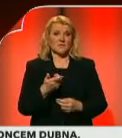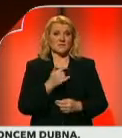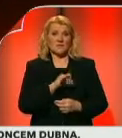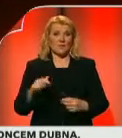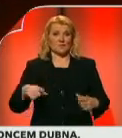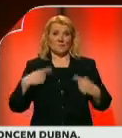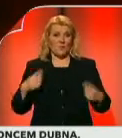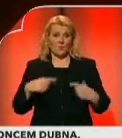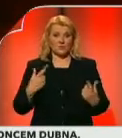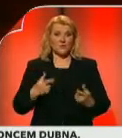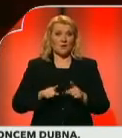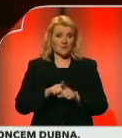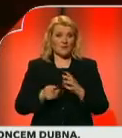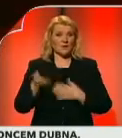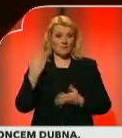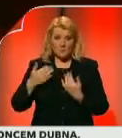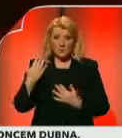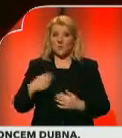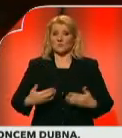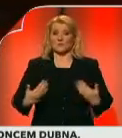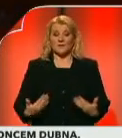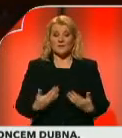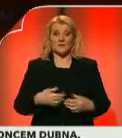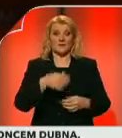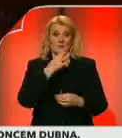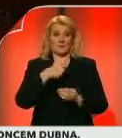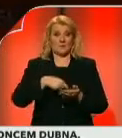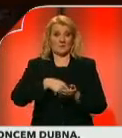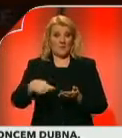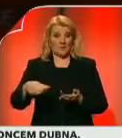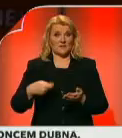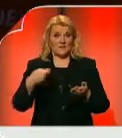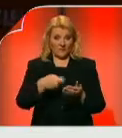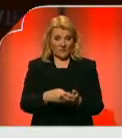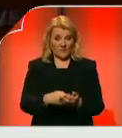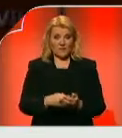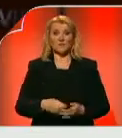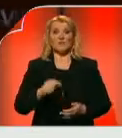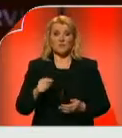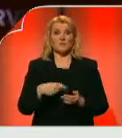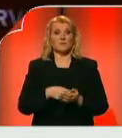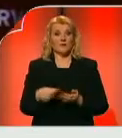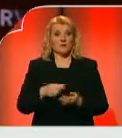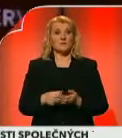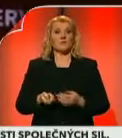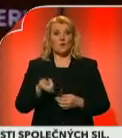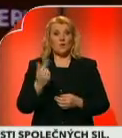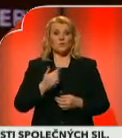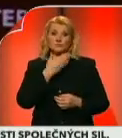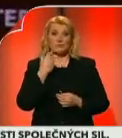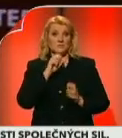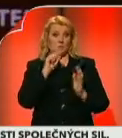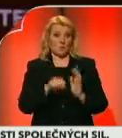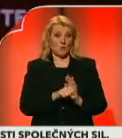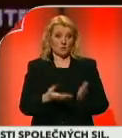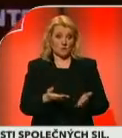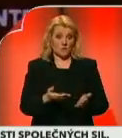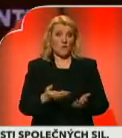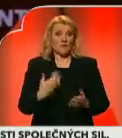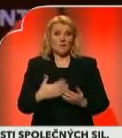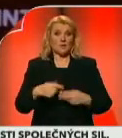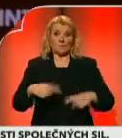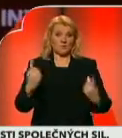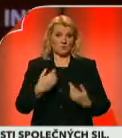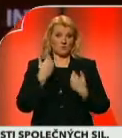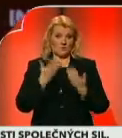let už používá i v minulosti, i v současnosti, pokud jsou vypláceny dávky, tak jsou vypláceny také prostřednictvím České pošty a také na to